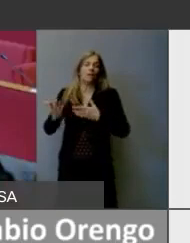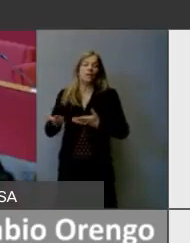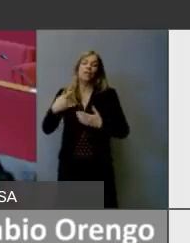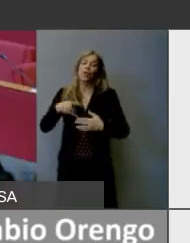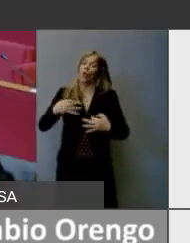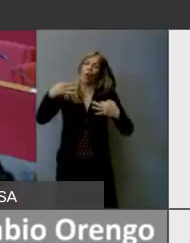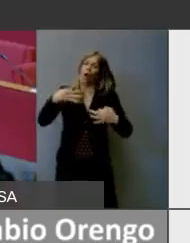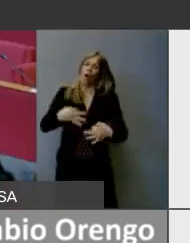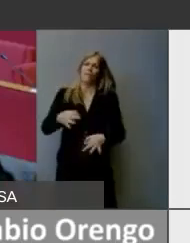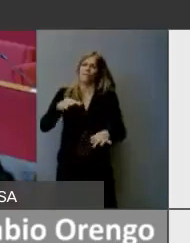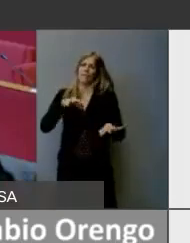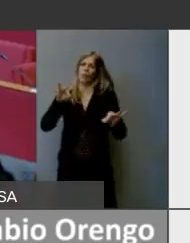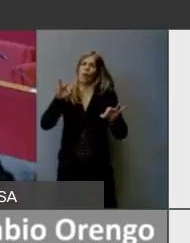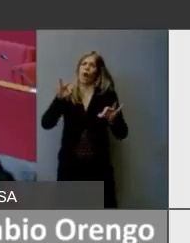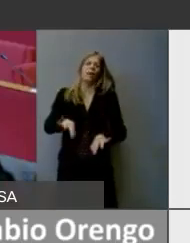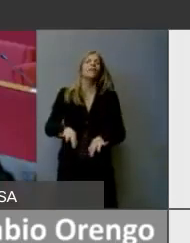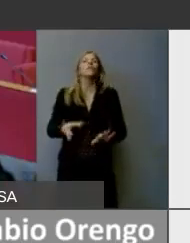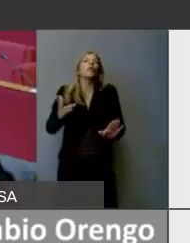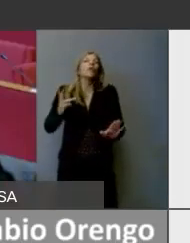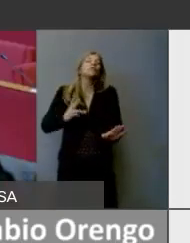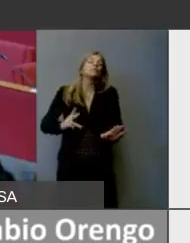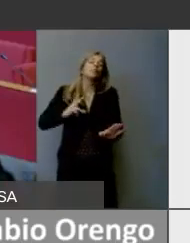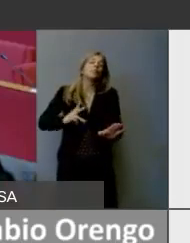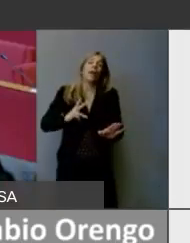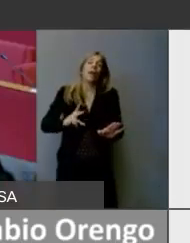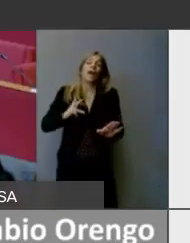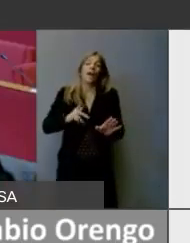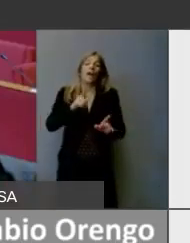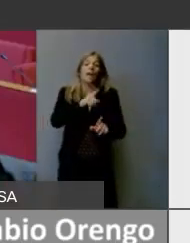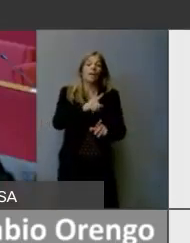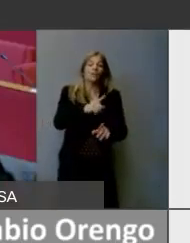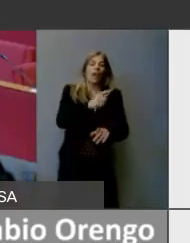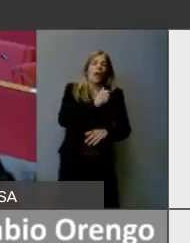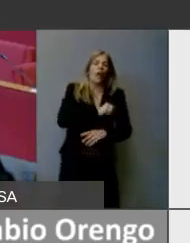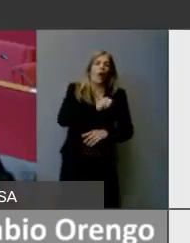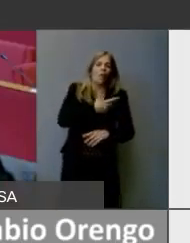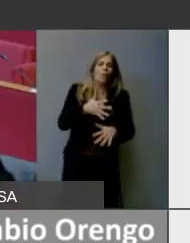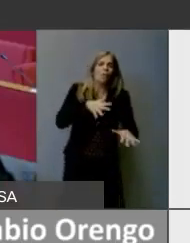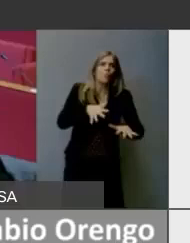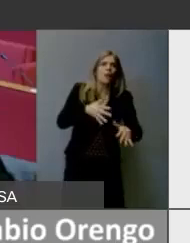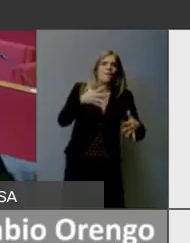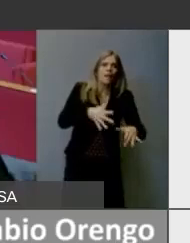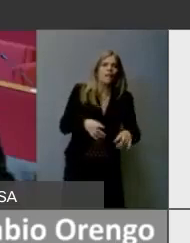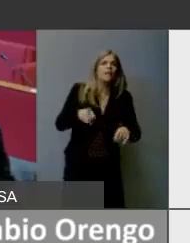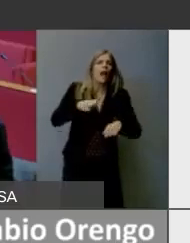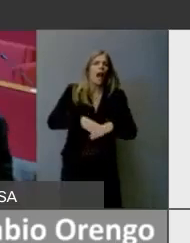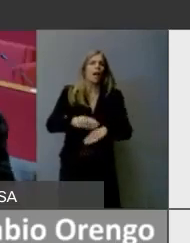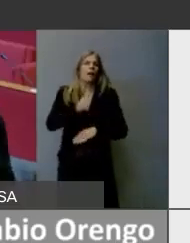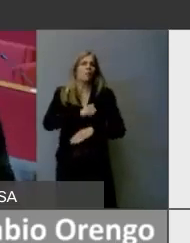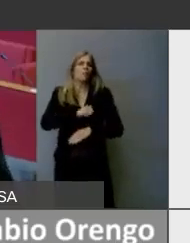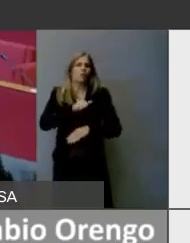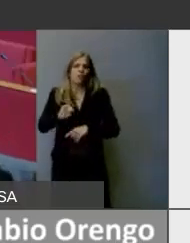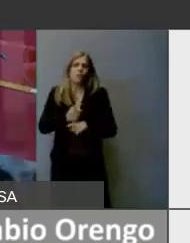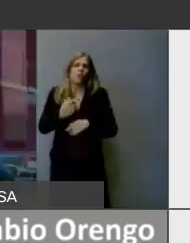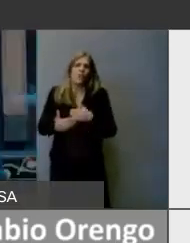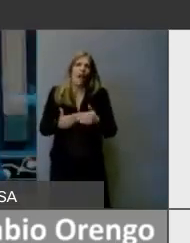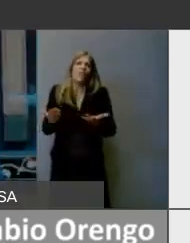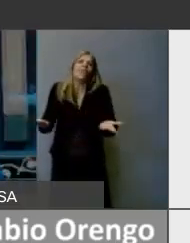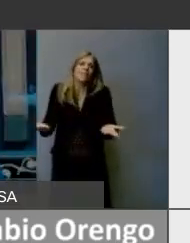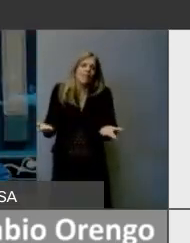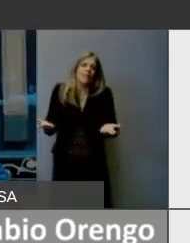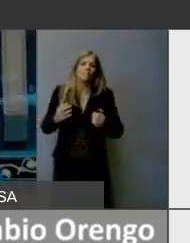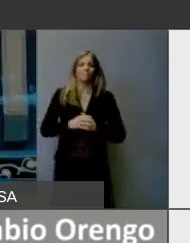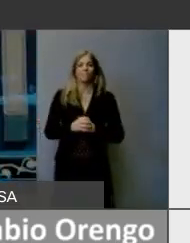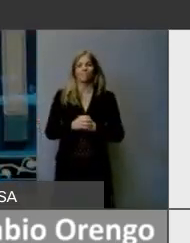riuscirà, auspico appunto che come il Comune sta facendo la sua parte, anche il Municipio lo possa fare. Grazie consigliere